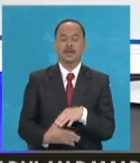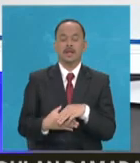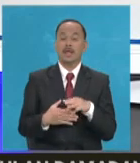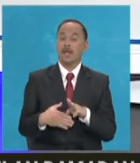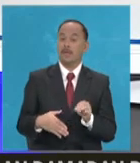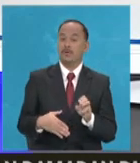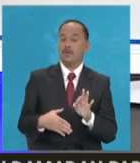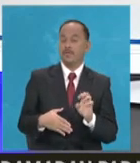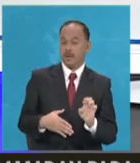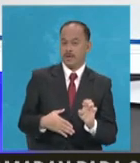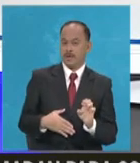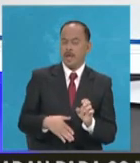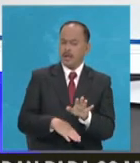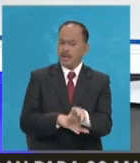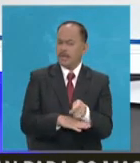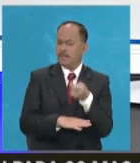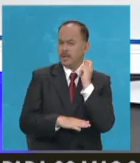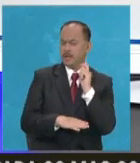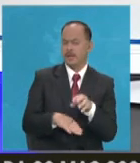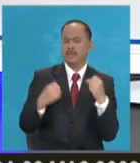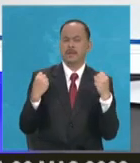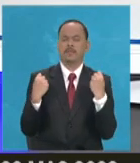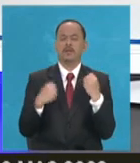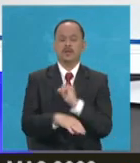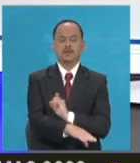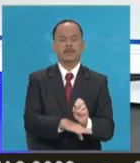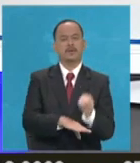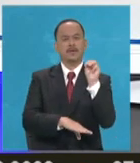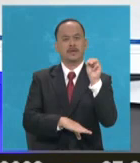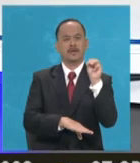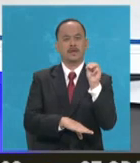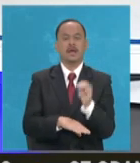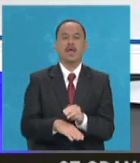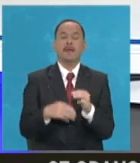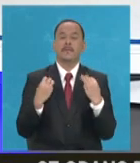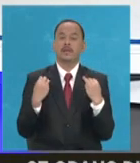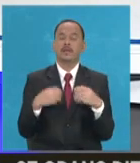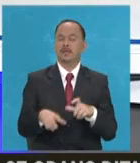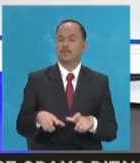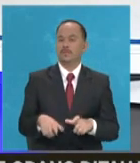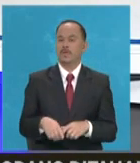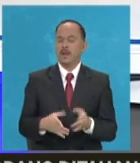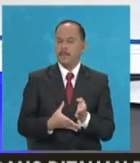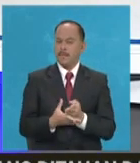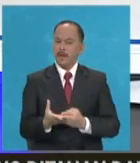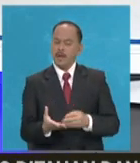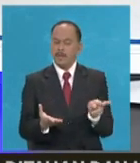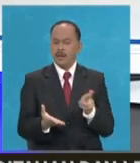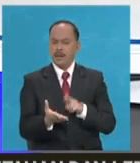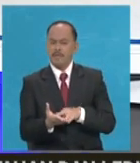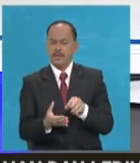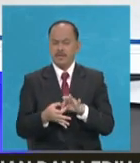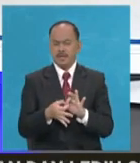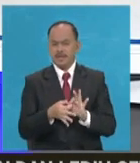dan ekonomi petang tadi mengadakan majelis sambutan Isra Mi'raj majelis diselenggarakan oleh bagian pendaftaran